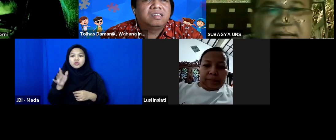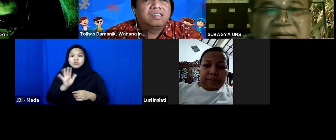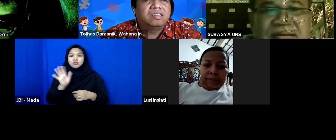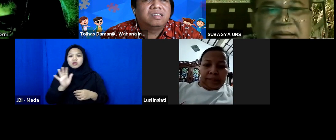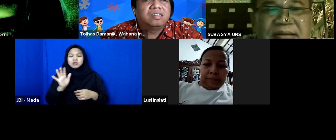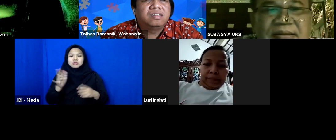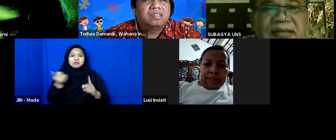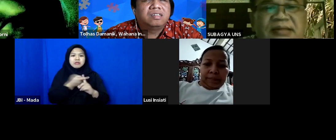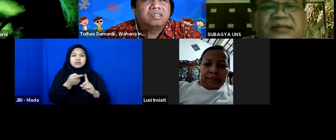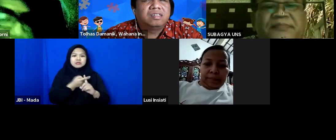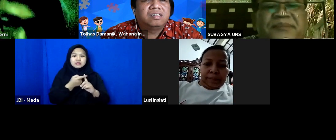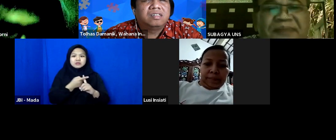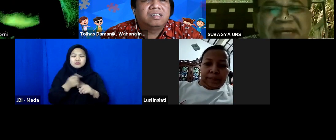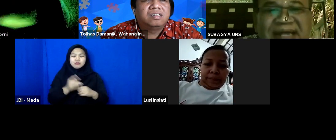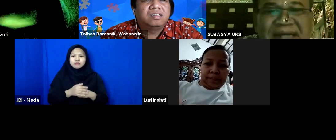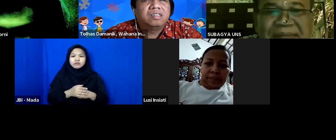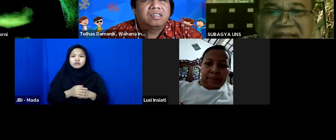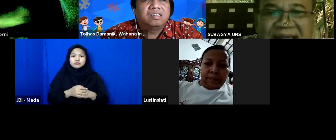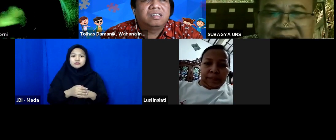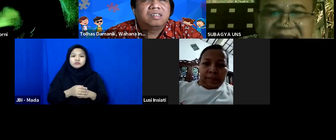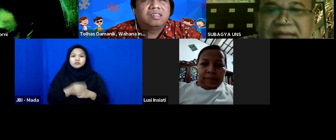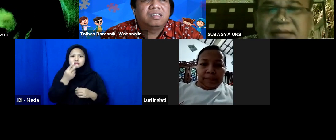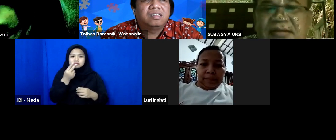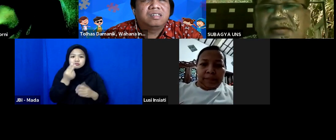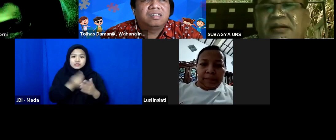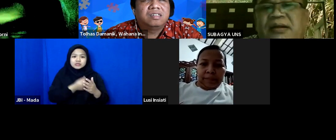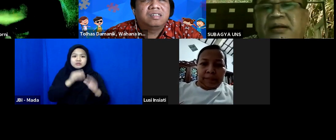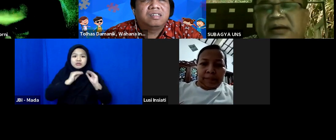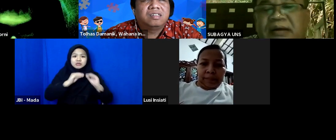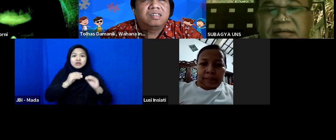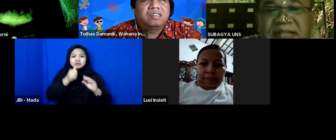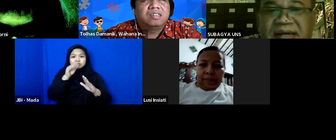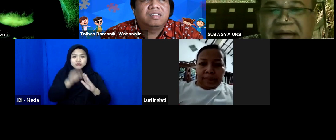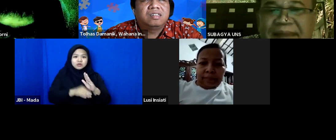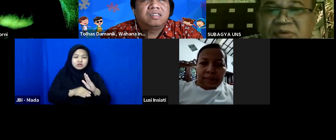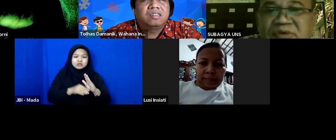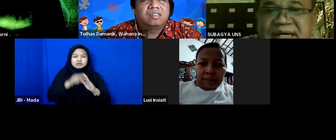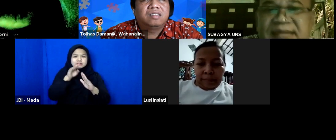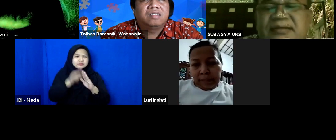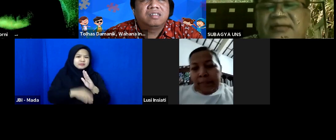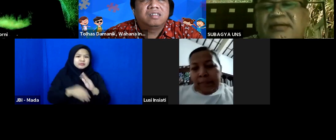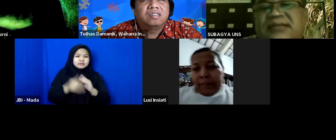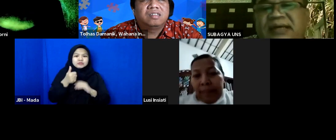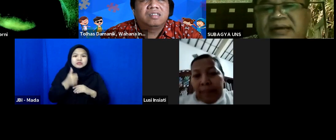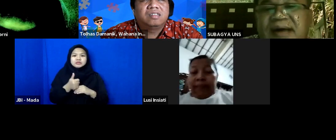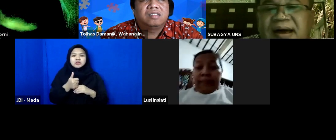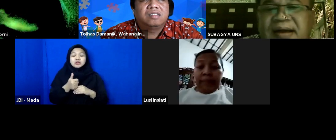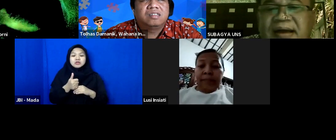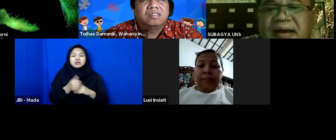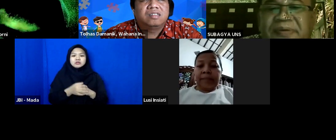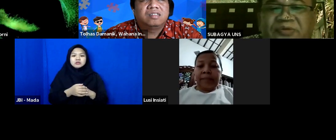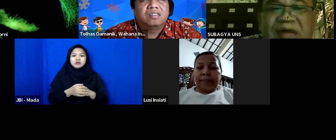keterpaksaan biaya pendidikan dapat ditekan serendah mungkin sehingga